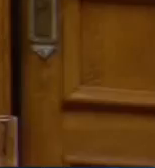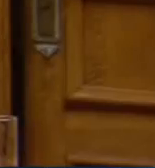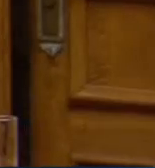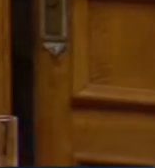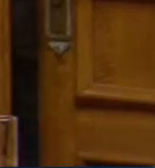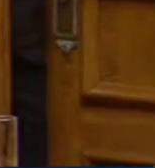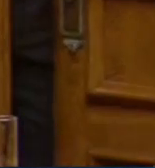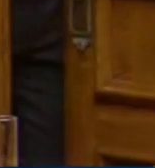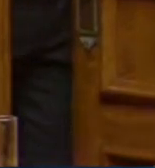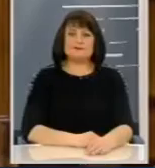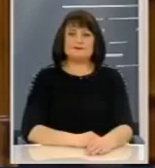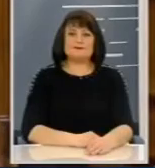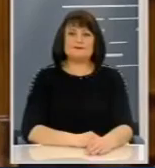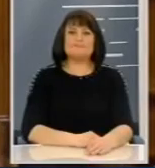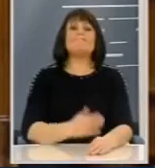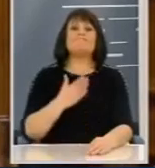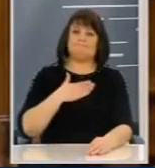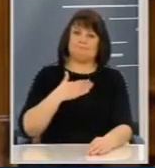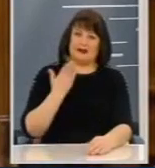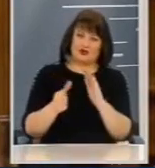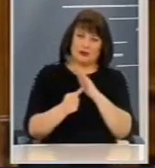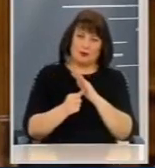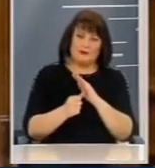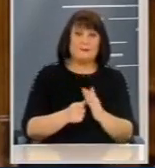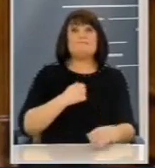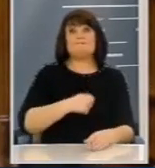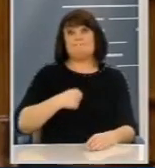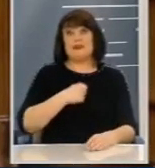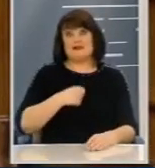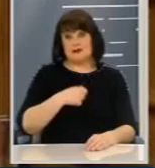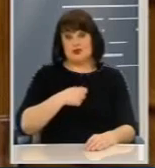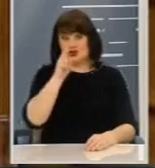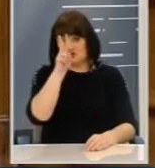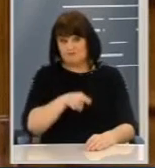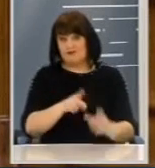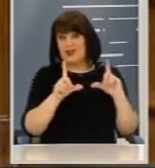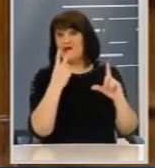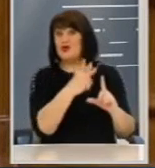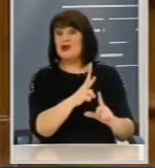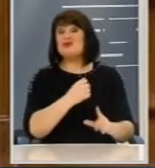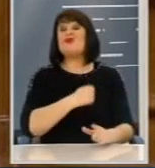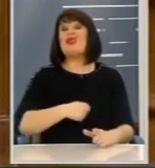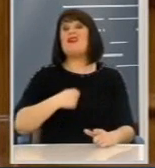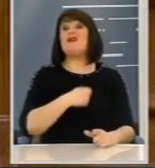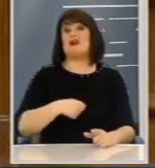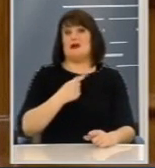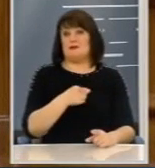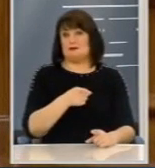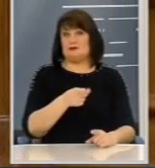Ήταν το λιγότερο θλιβερή σήμερα. Είναι θλιβερό αρχηγός της αξιωματικής αντιπολίτευσης, όχι